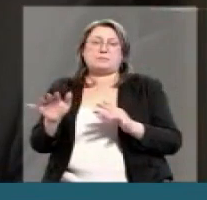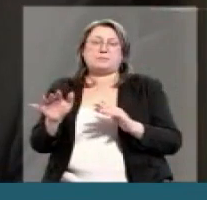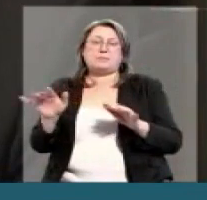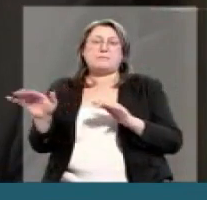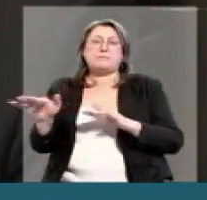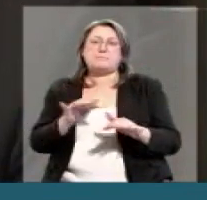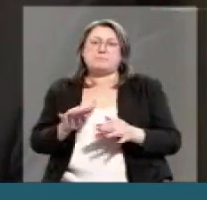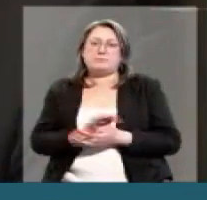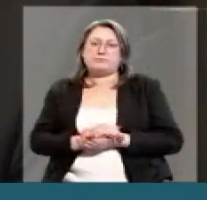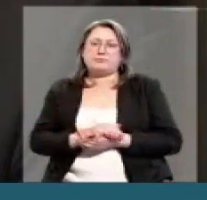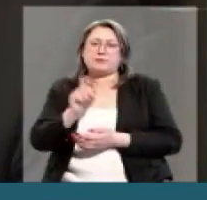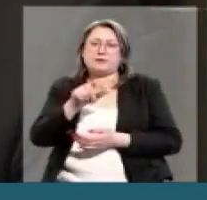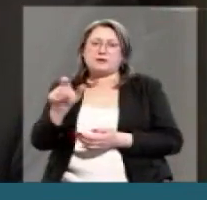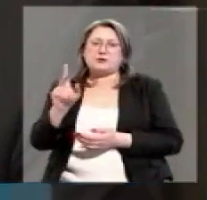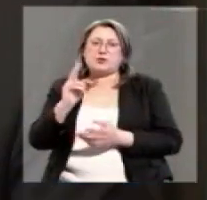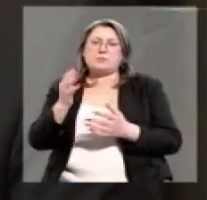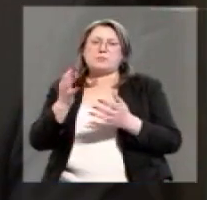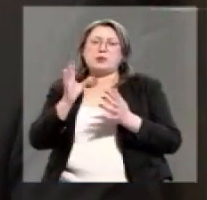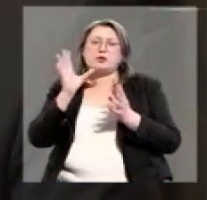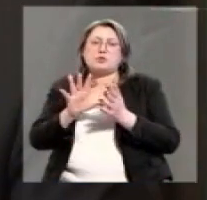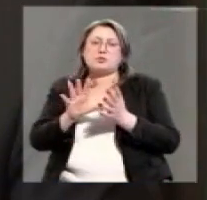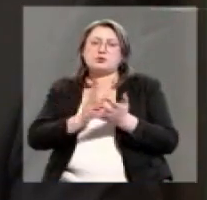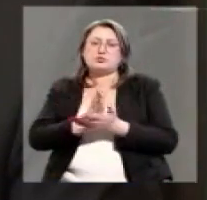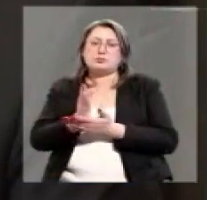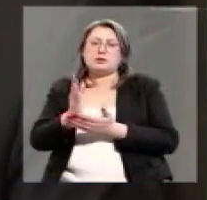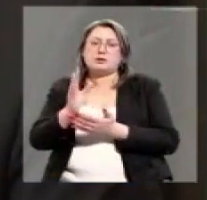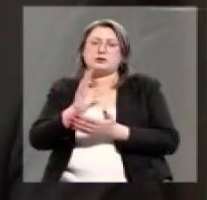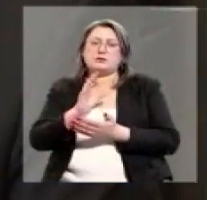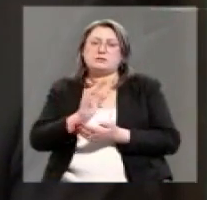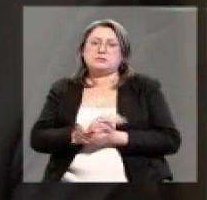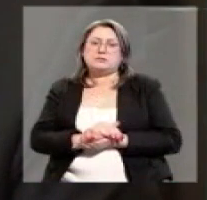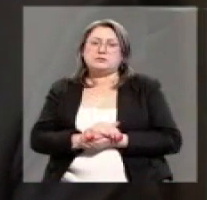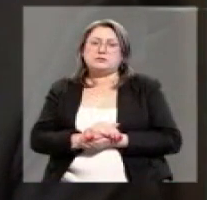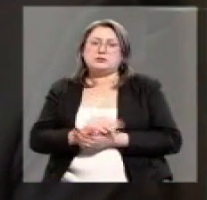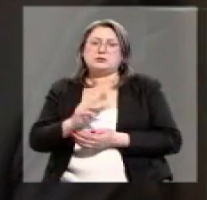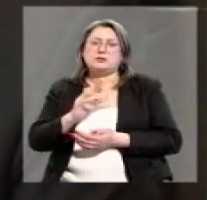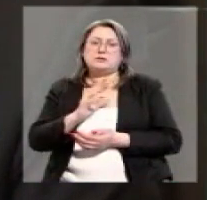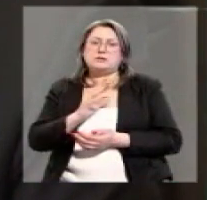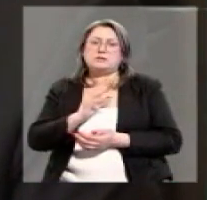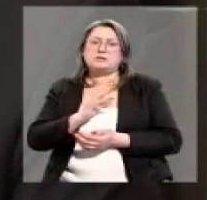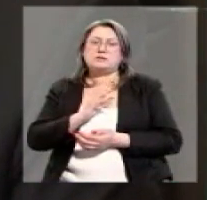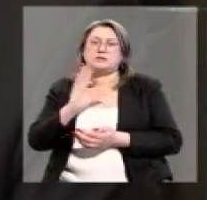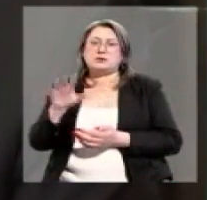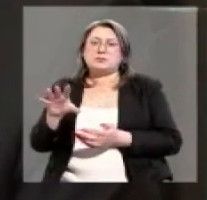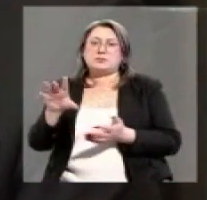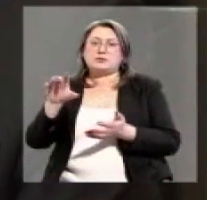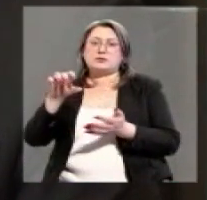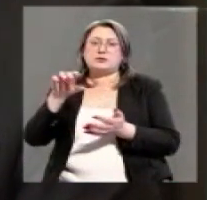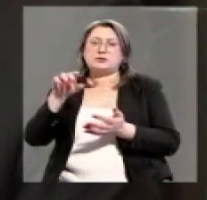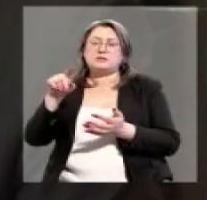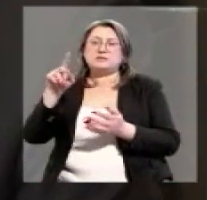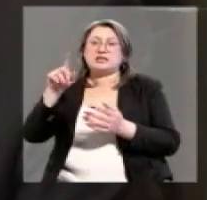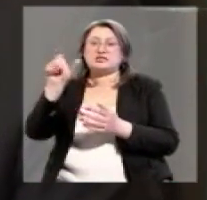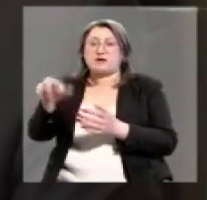блок, который представляет антикоррупционная служба, не был, может быть, вовлечен в систему проблем бизнеса